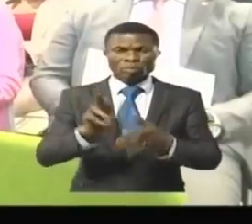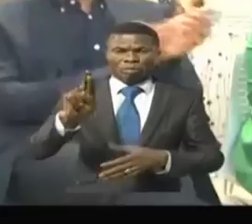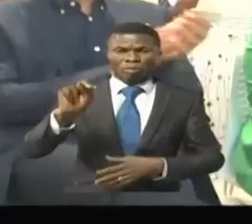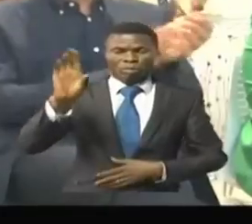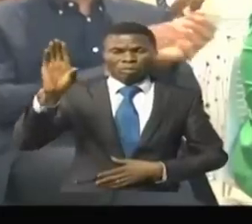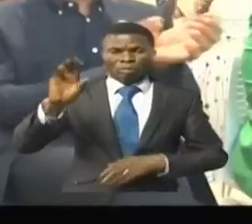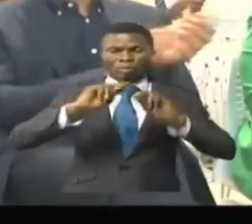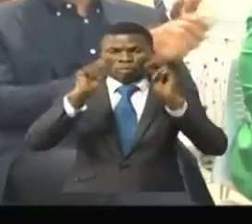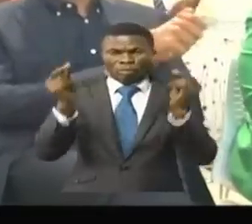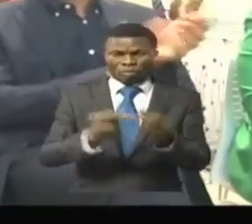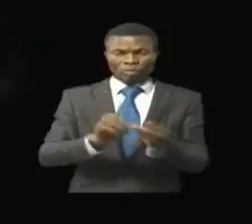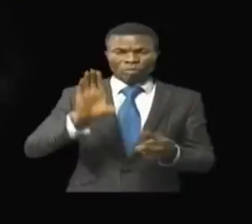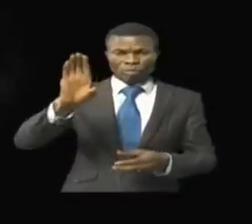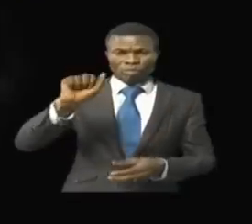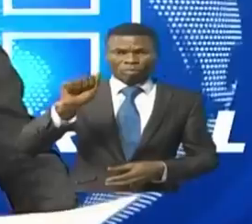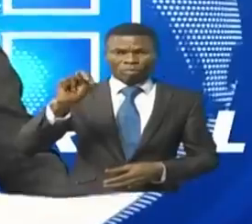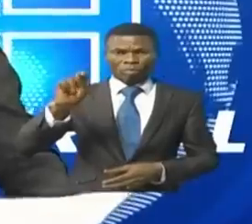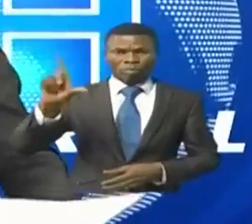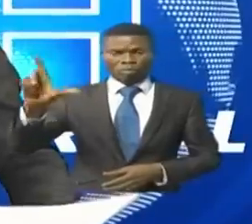Groupe Canal+.